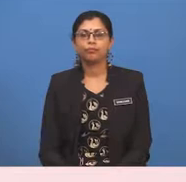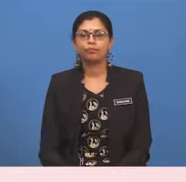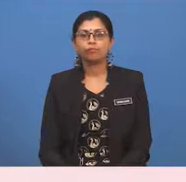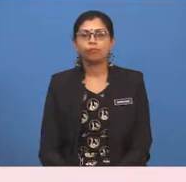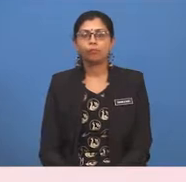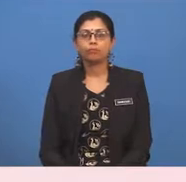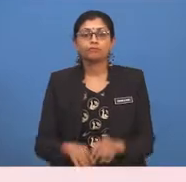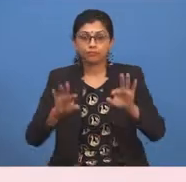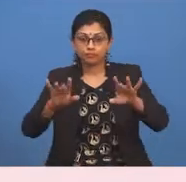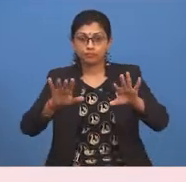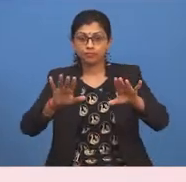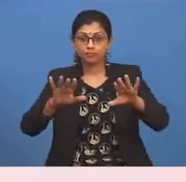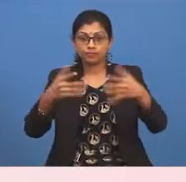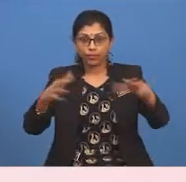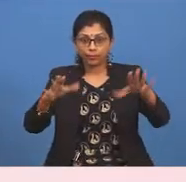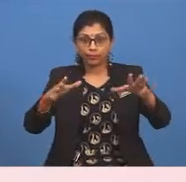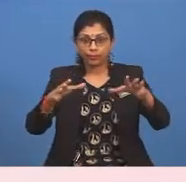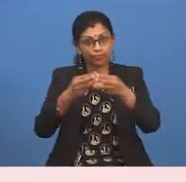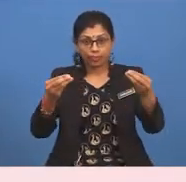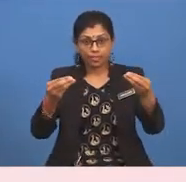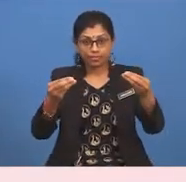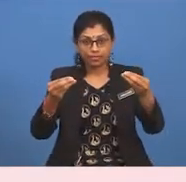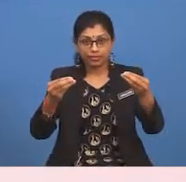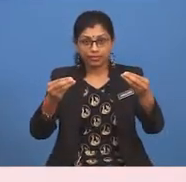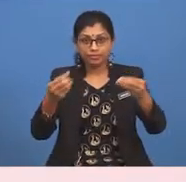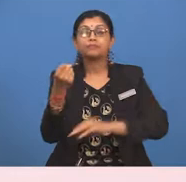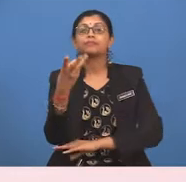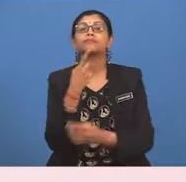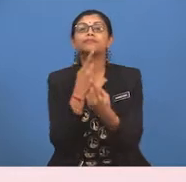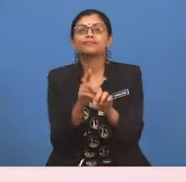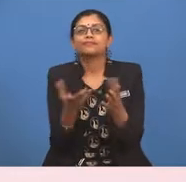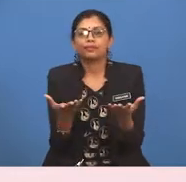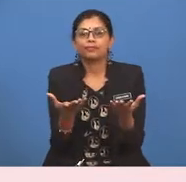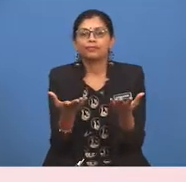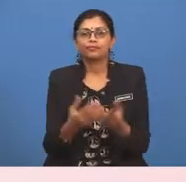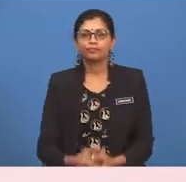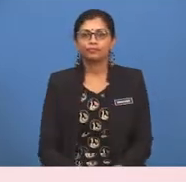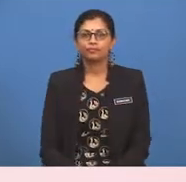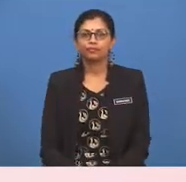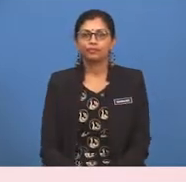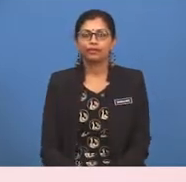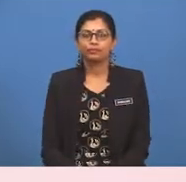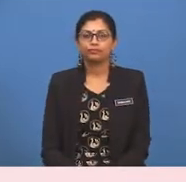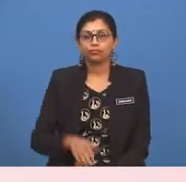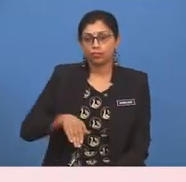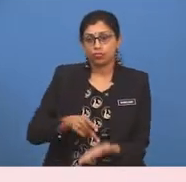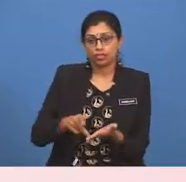Bagaimana murid-murid? Sudah siap? Berapa agaknya jawapannya?